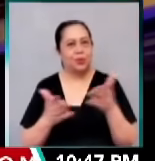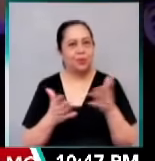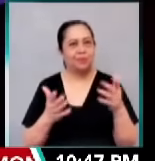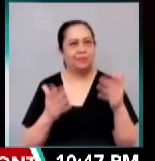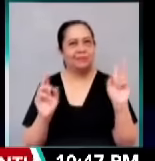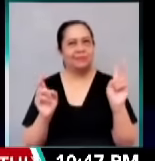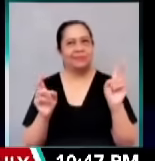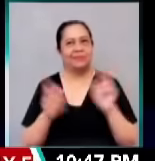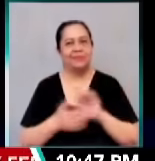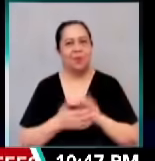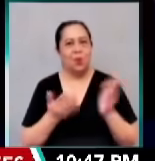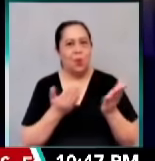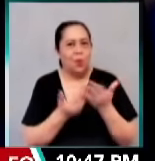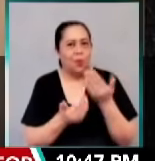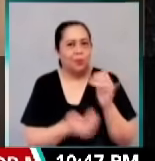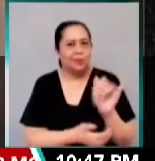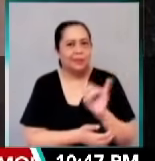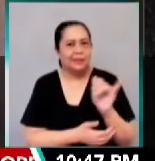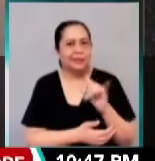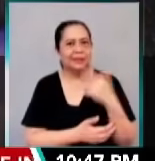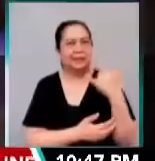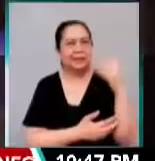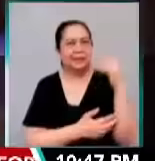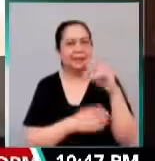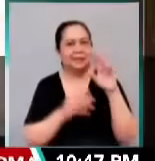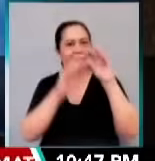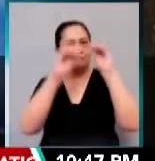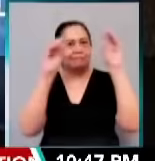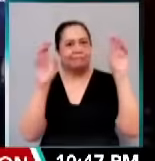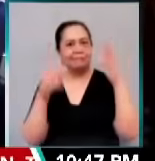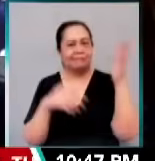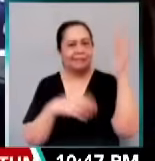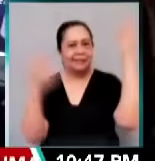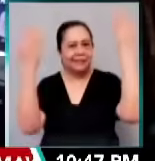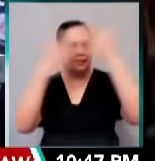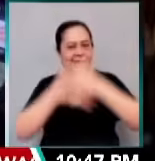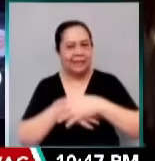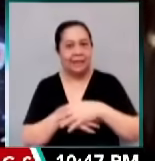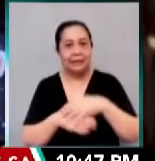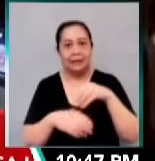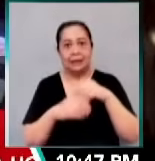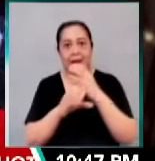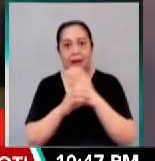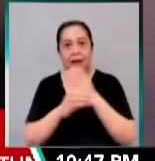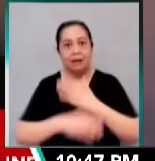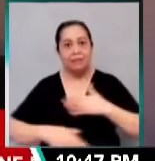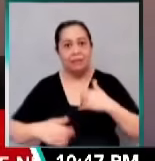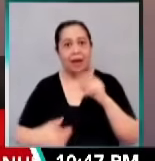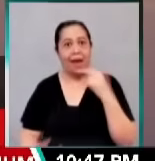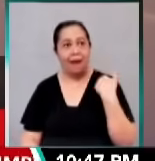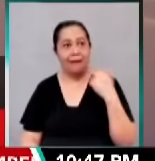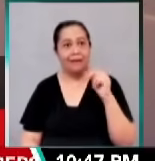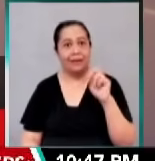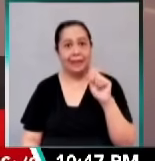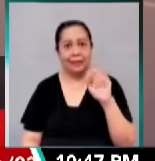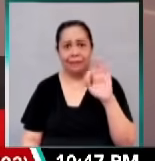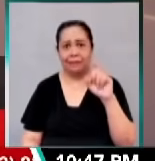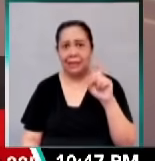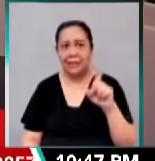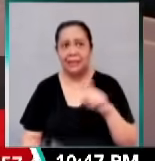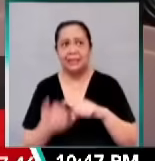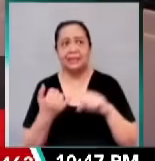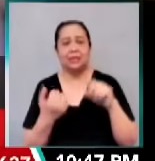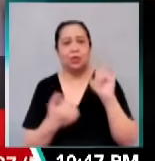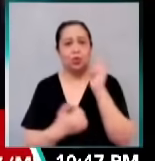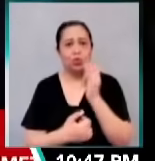almost like the skies at night. In-car entertainment. Merong Netflix also, merong YouTube. We